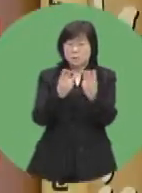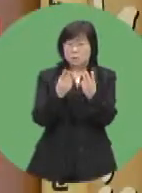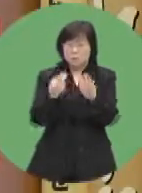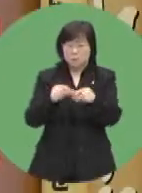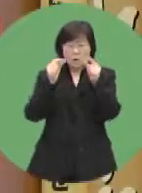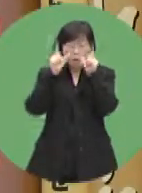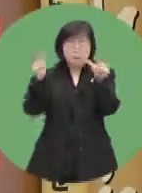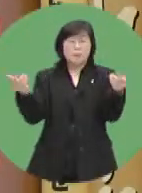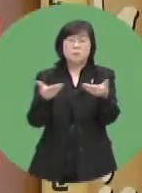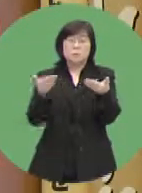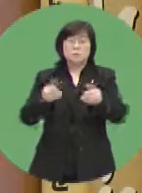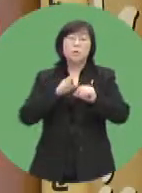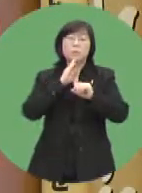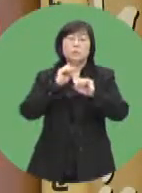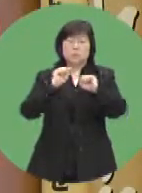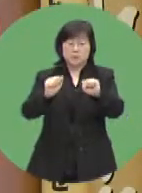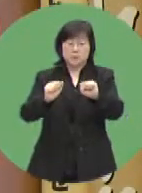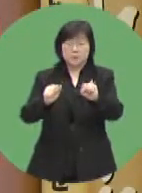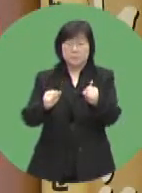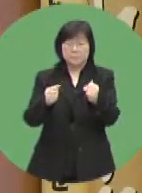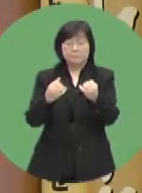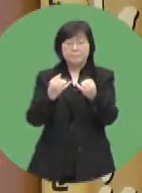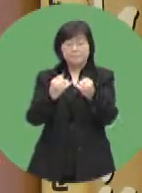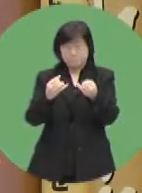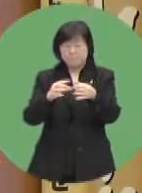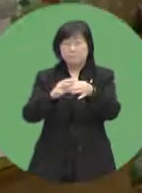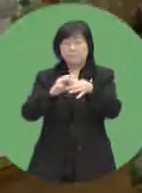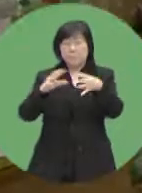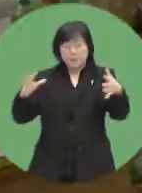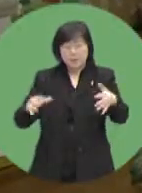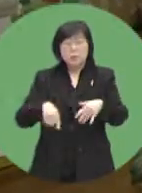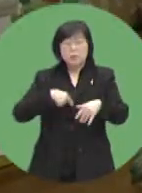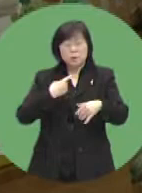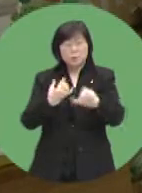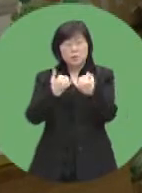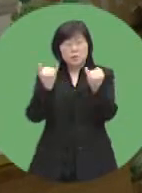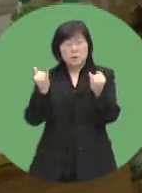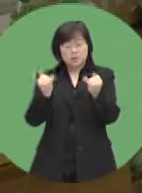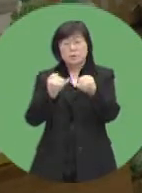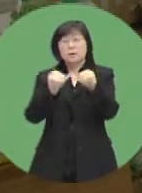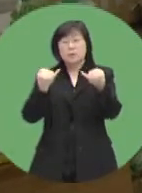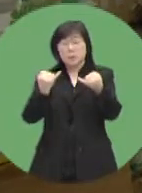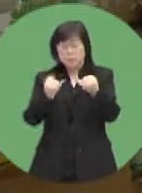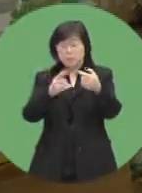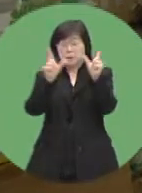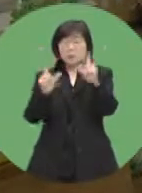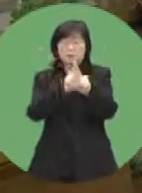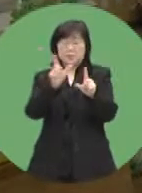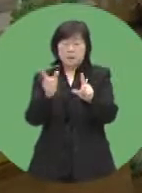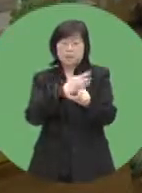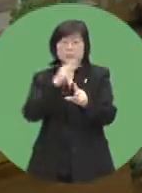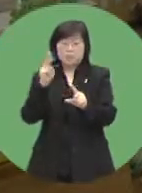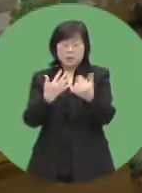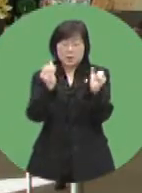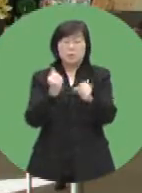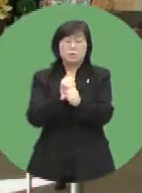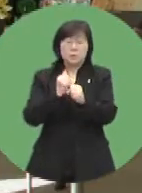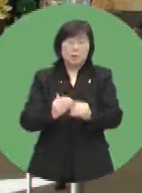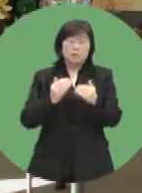の啓発事業を実施し、性別に関わりなく自分らしく生活できるような社会づくりを推進しています